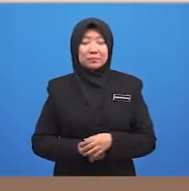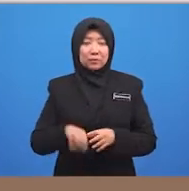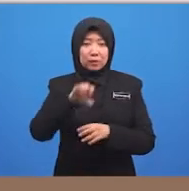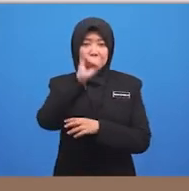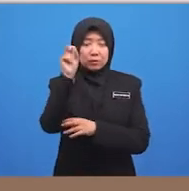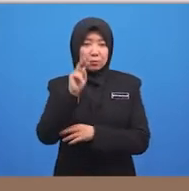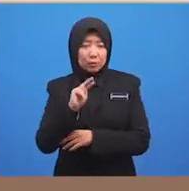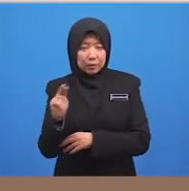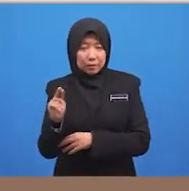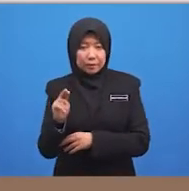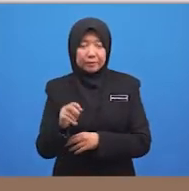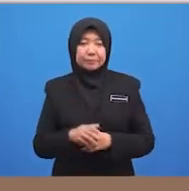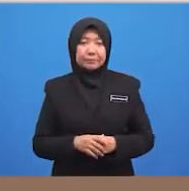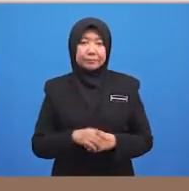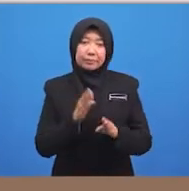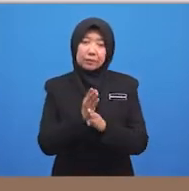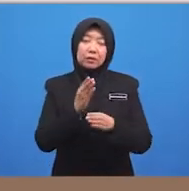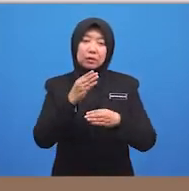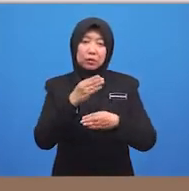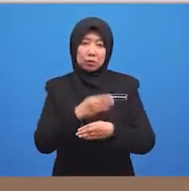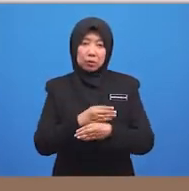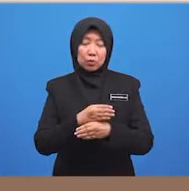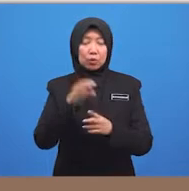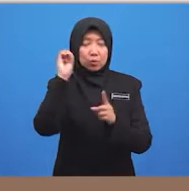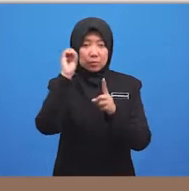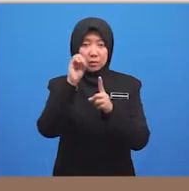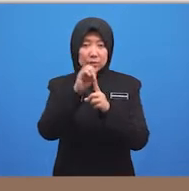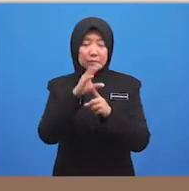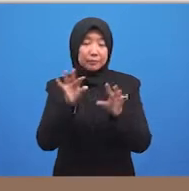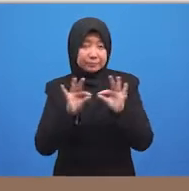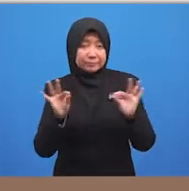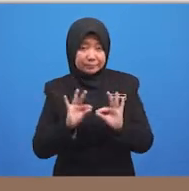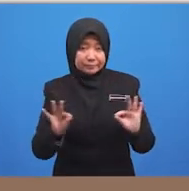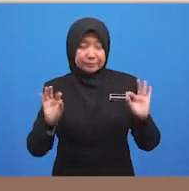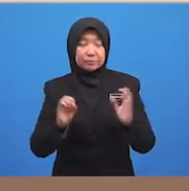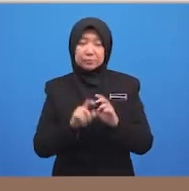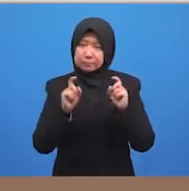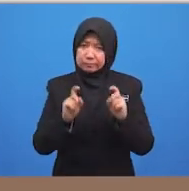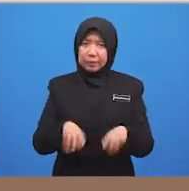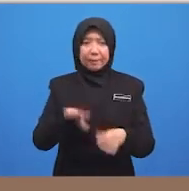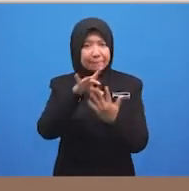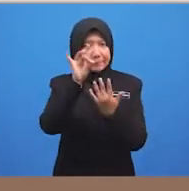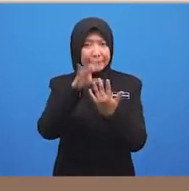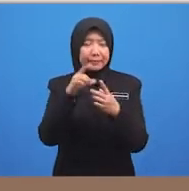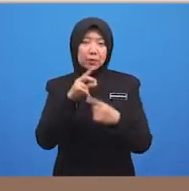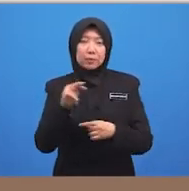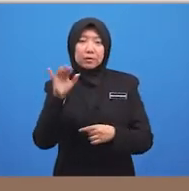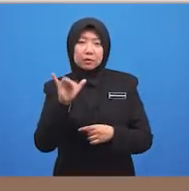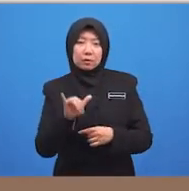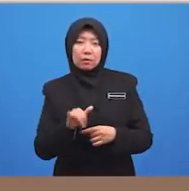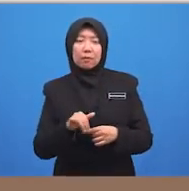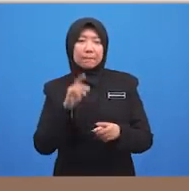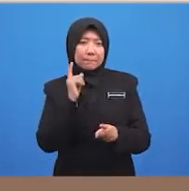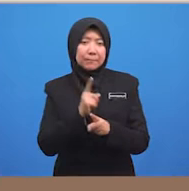Soalan berikut adalah berbentuk objektif dan subjektif. Murid-murid perlu memilih jawapan yang paling